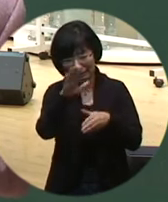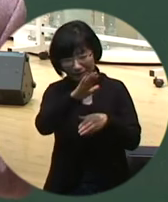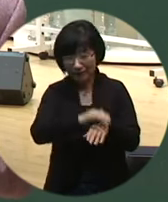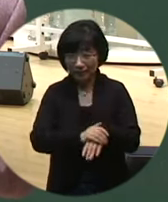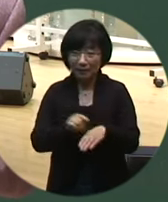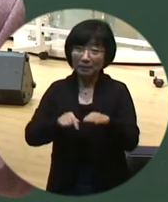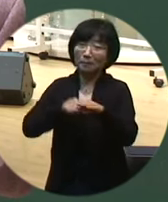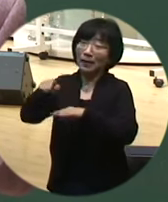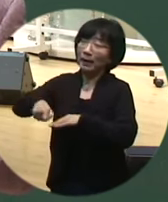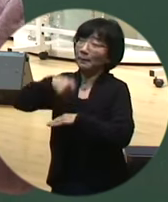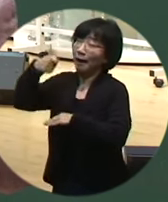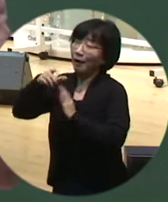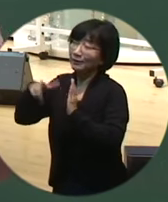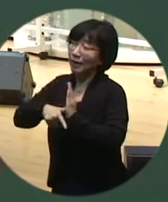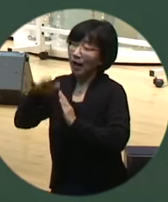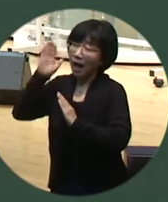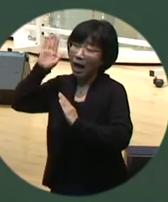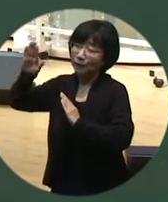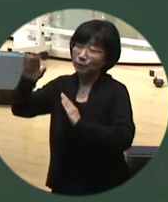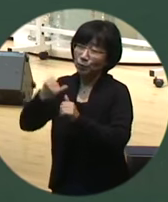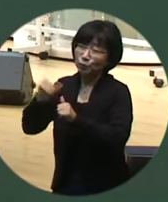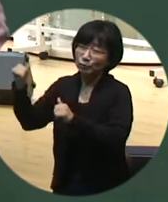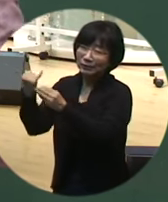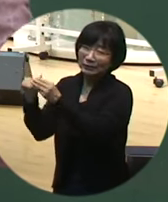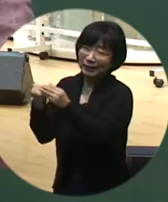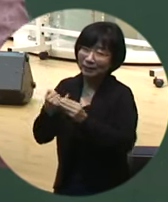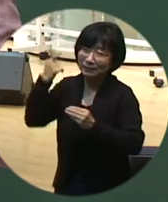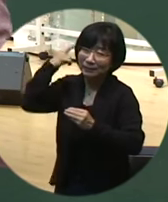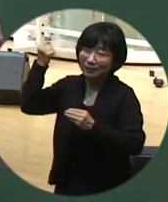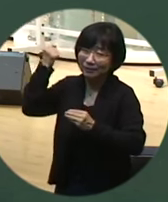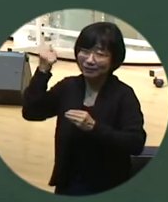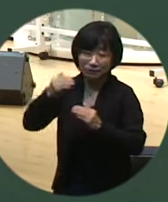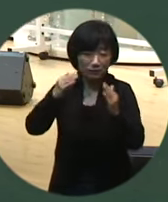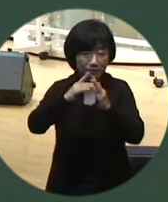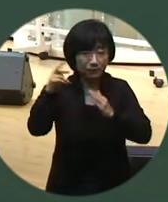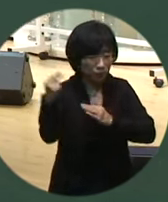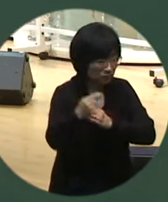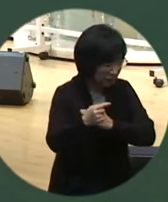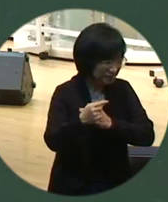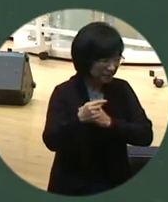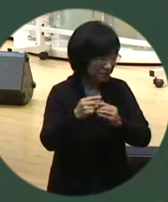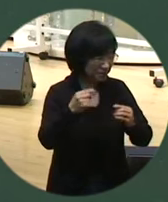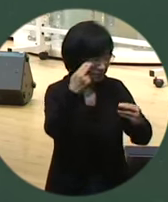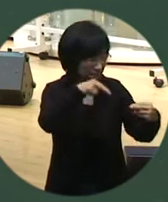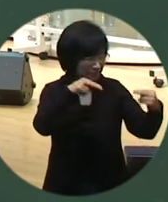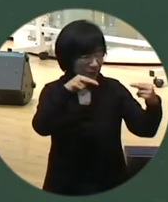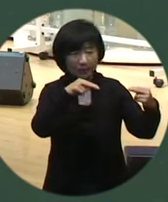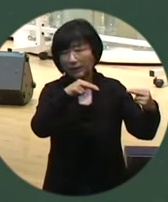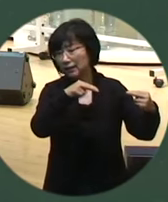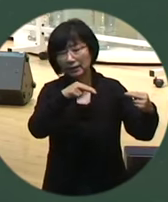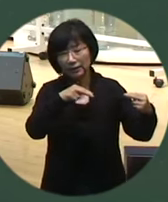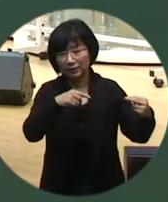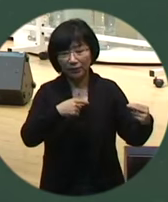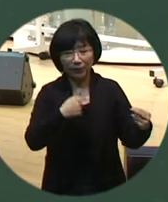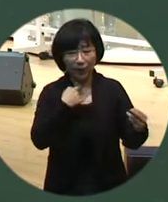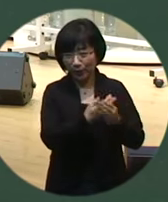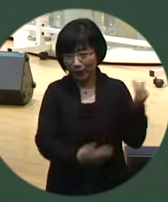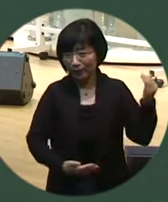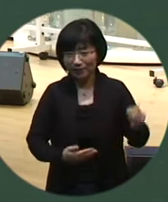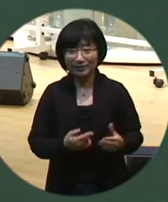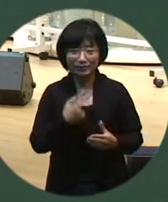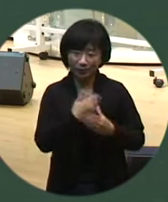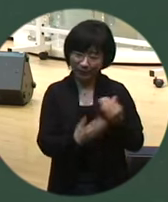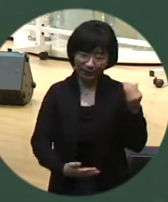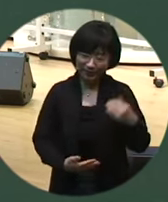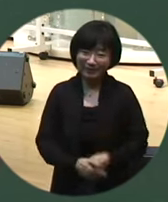들어. That heart disappears. But when I come out, I think that to myself. 맛있는 음식 먹을 때 제 안에 생각이 난단 말은 무슨 말입니까? 제가